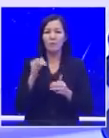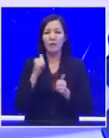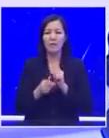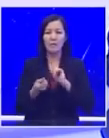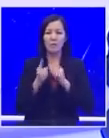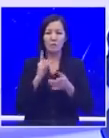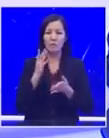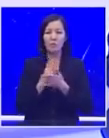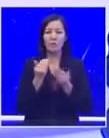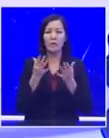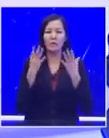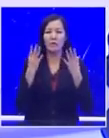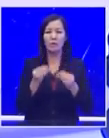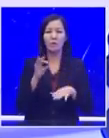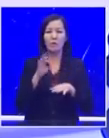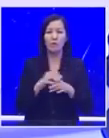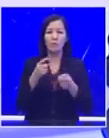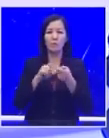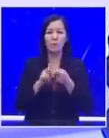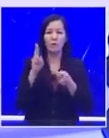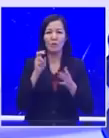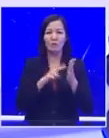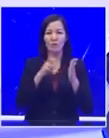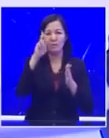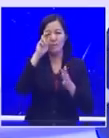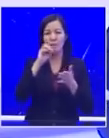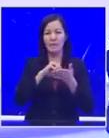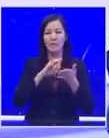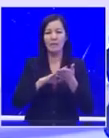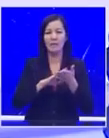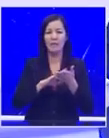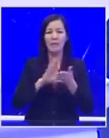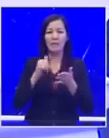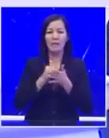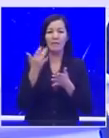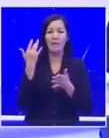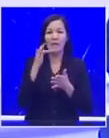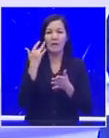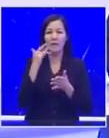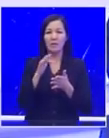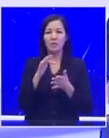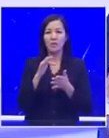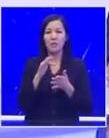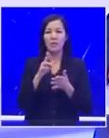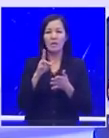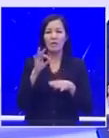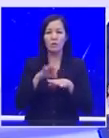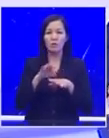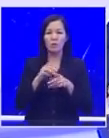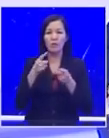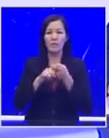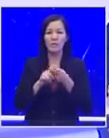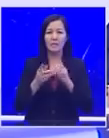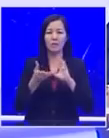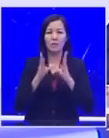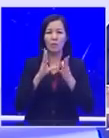өзгеріп жатыр. Қазіргі күнде COVID-19 вирусы 207 елде тіркелген. Негізгісі ақ шелі. Құрама Штатта